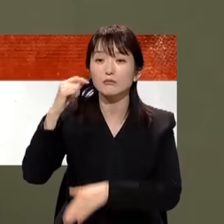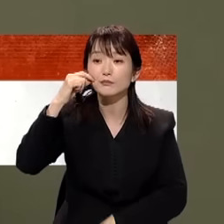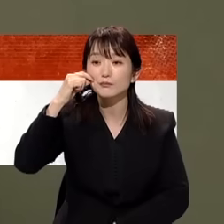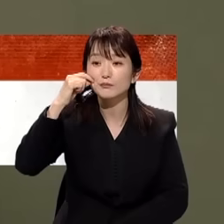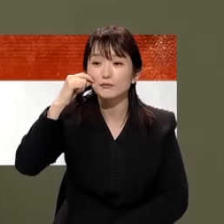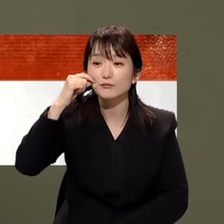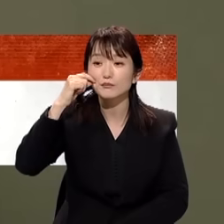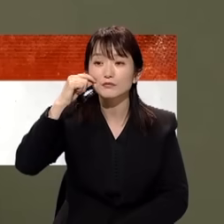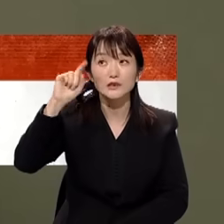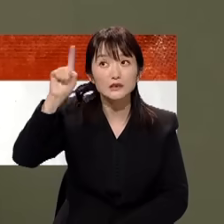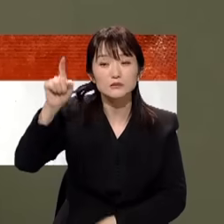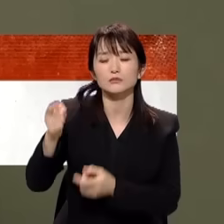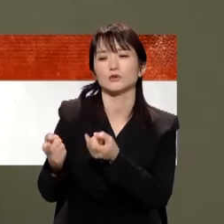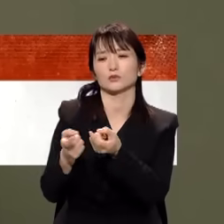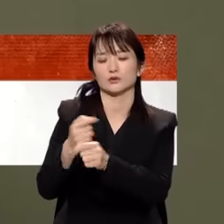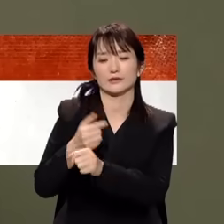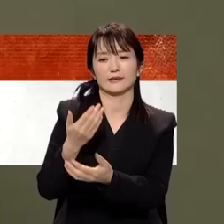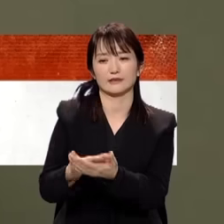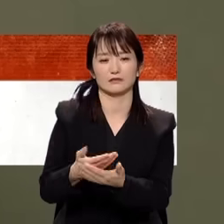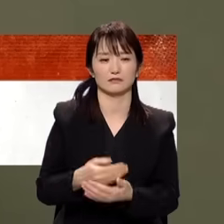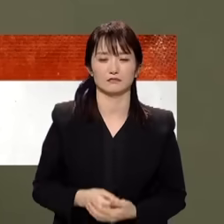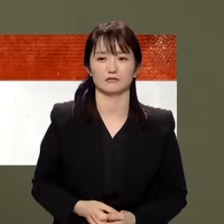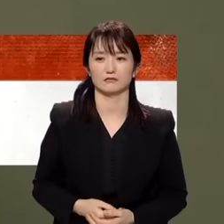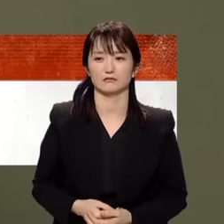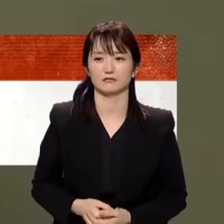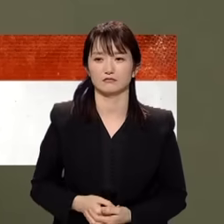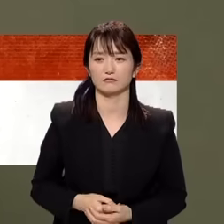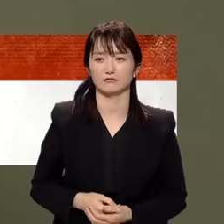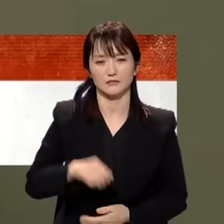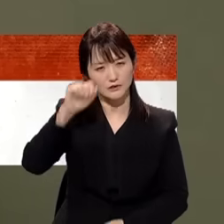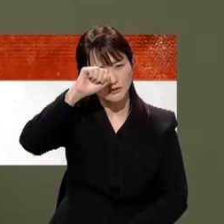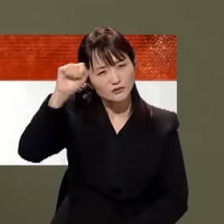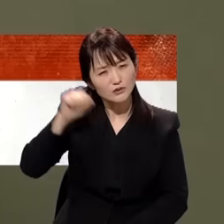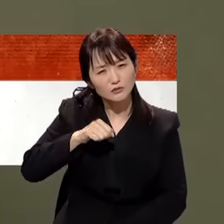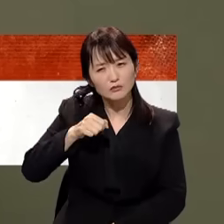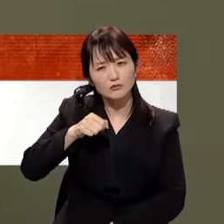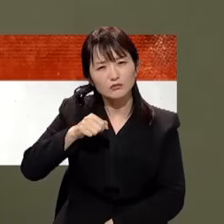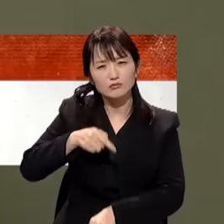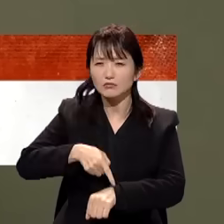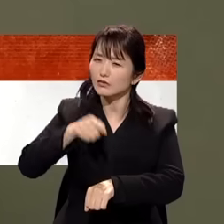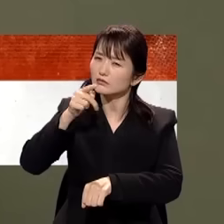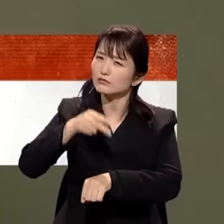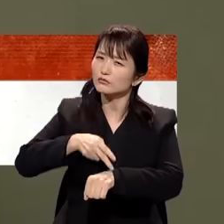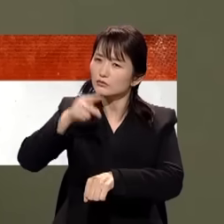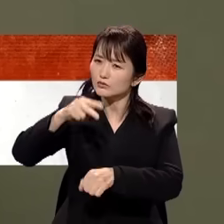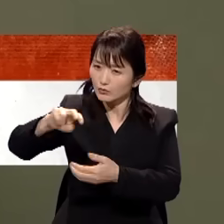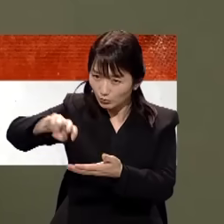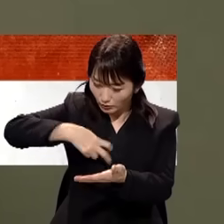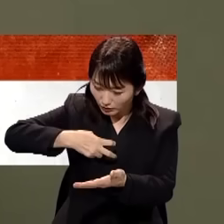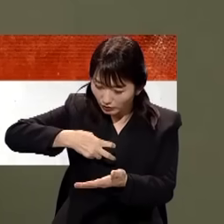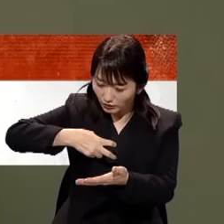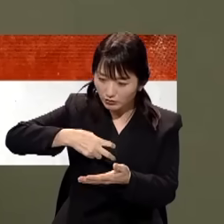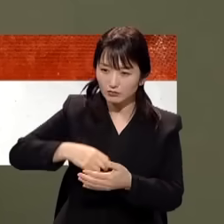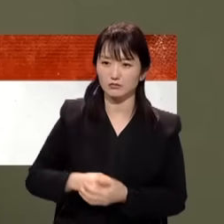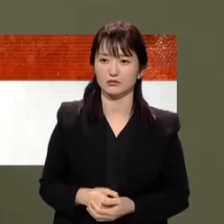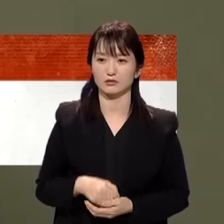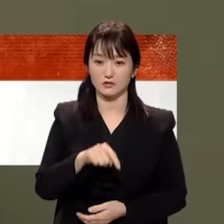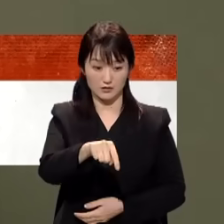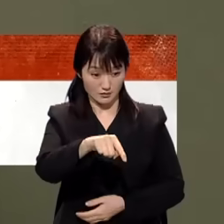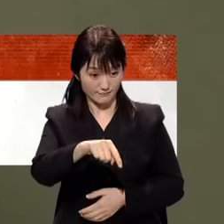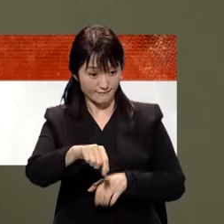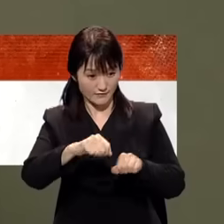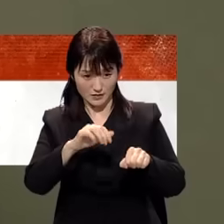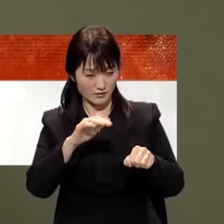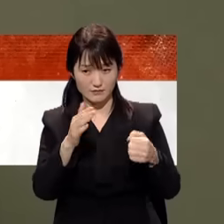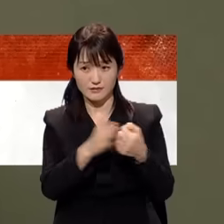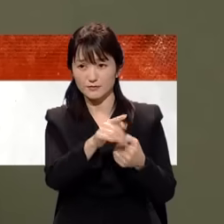열흘만 일정을 조율해 달라 이렇게 얘기를 하더라고요. 그날 저녁 새벽에 한 1시 2시쯤에 문자가 왔어요. 이런 식으로 하니까